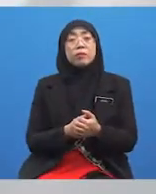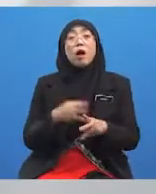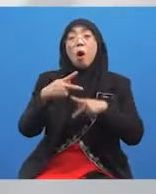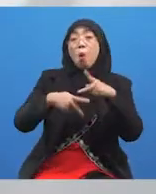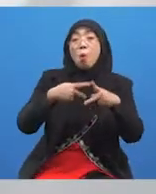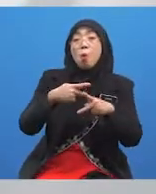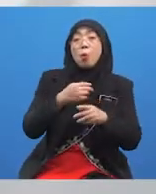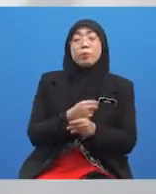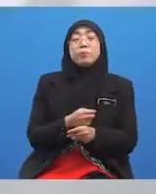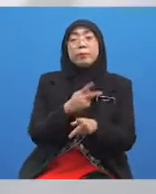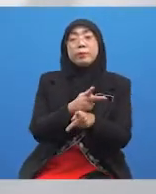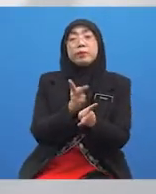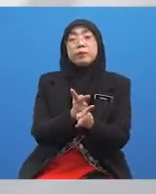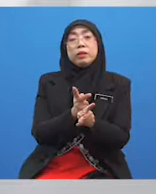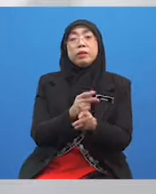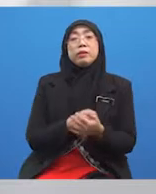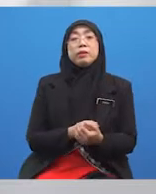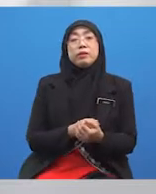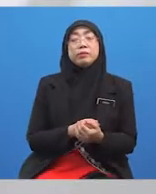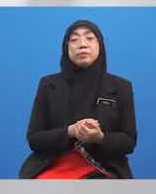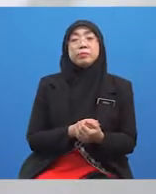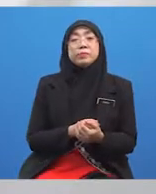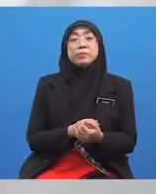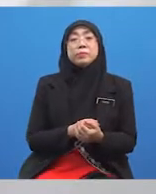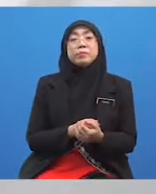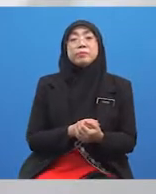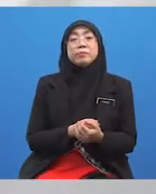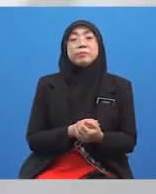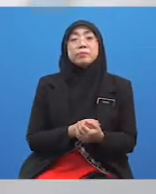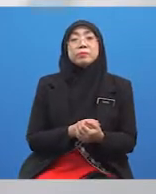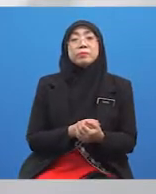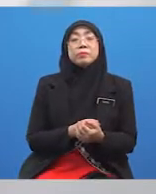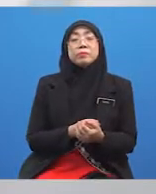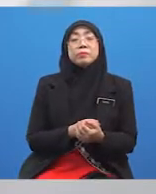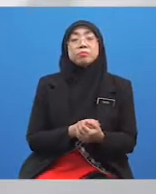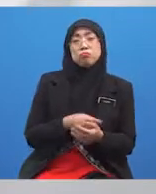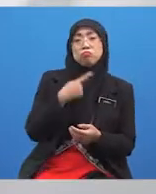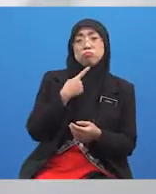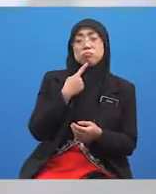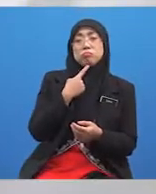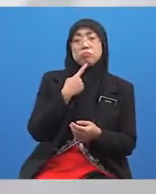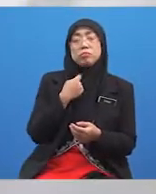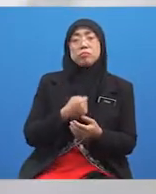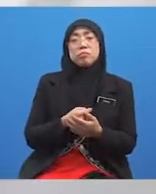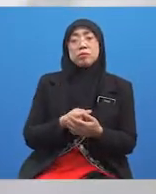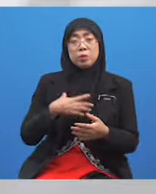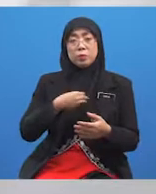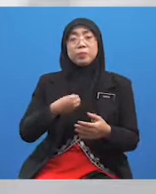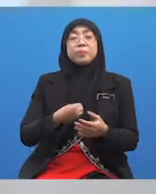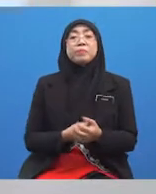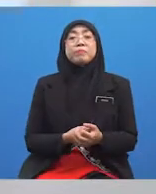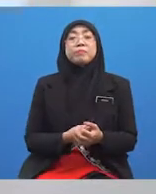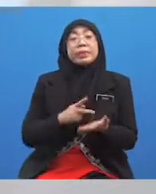pembelian produk industri. Fakta, kotak merah dan huraian, kotak putih. Yang pertama, mengenal